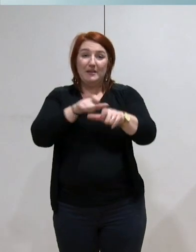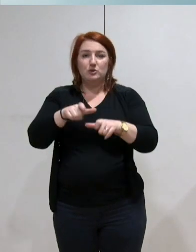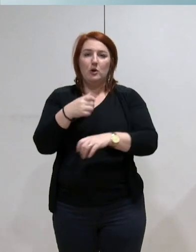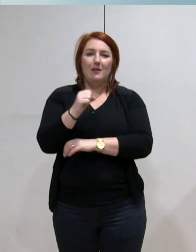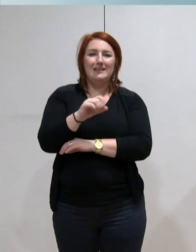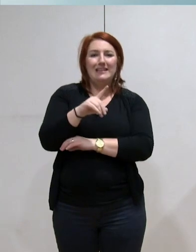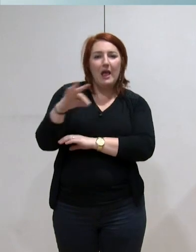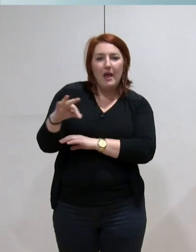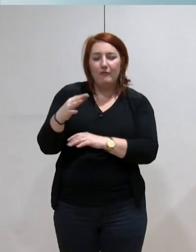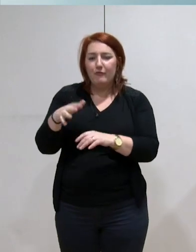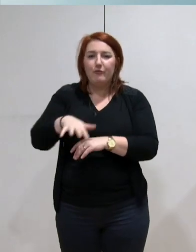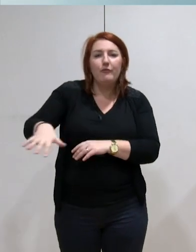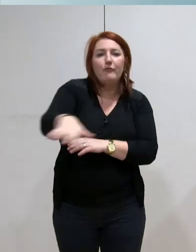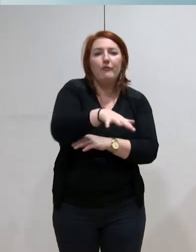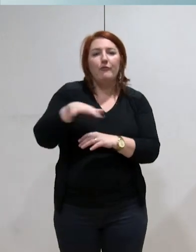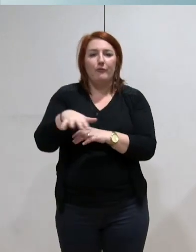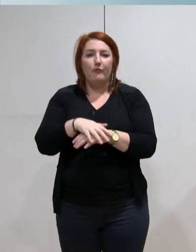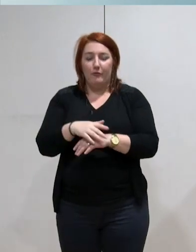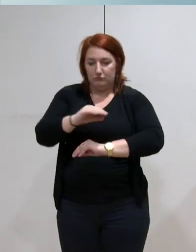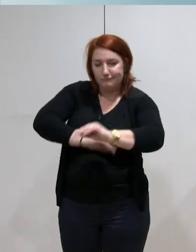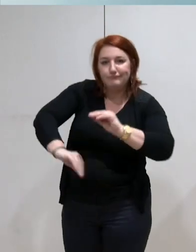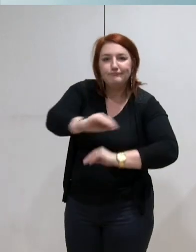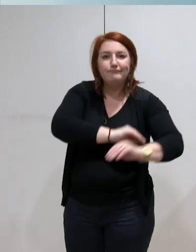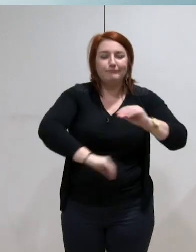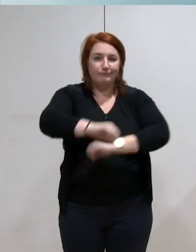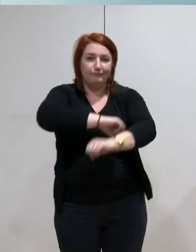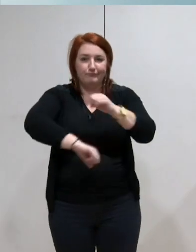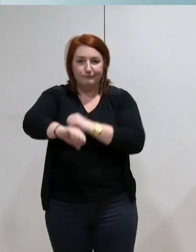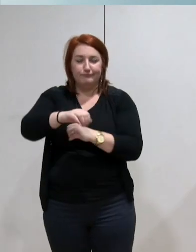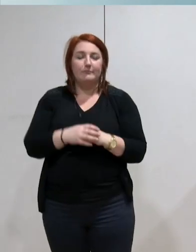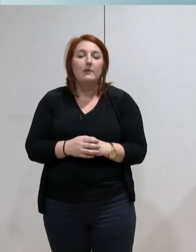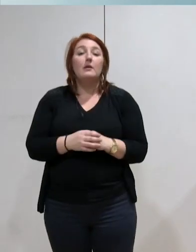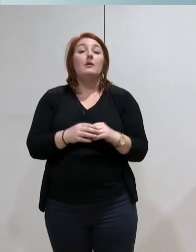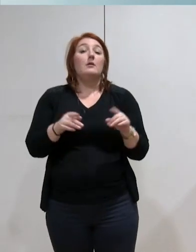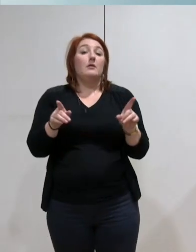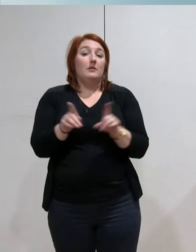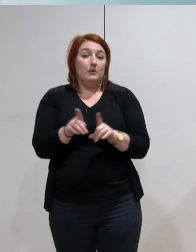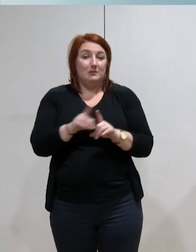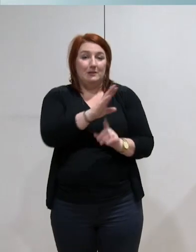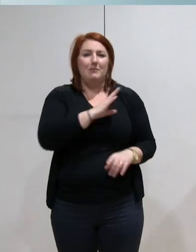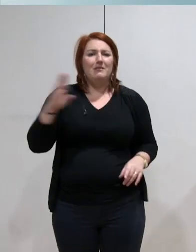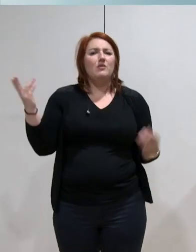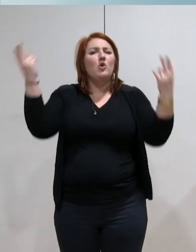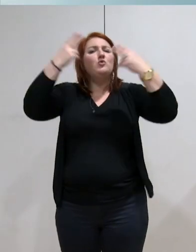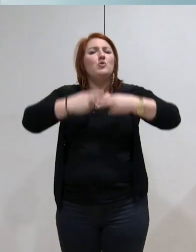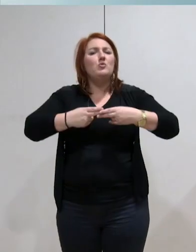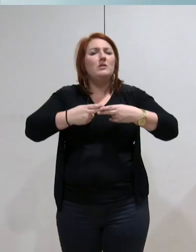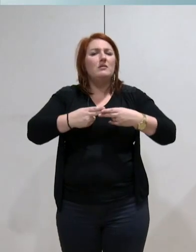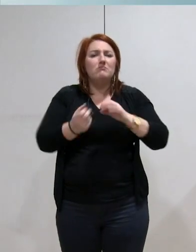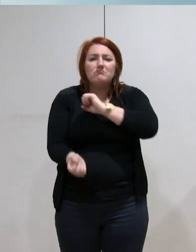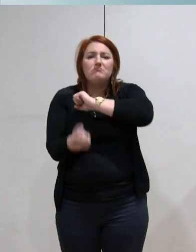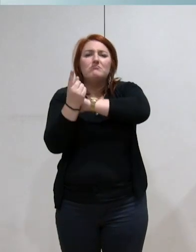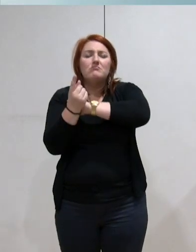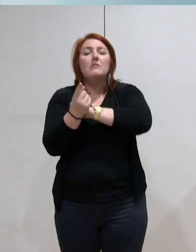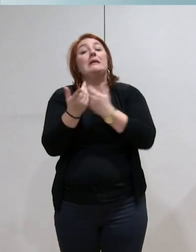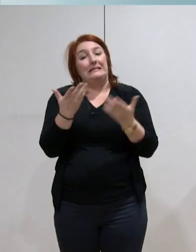la continuité de l'action municipale autour de ces situations et le dispositif type des médiateurs de nuit sera étendu cette année